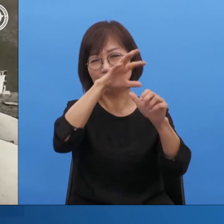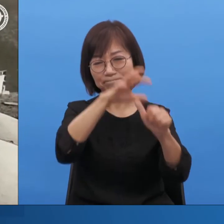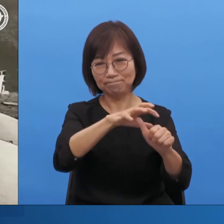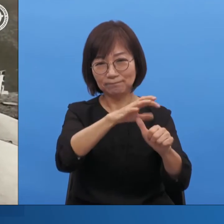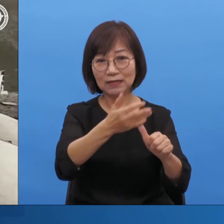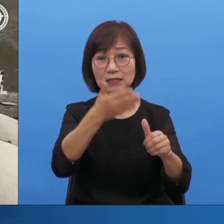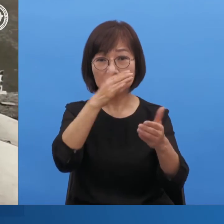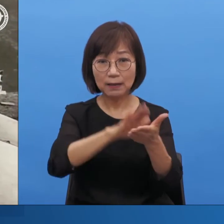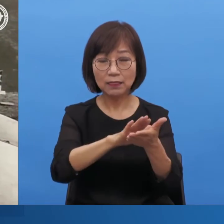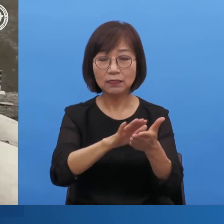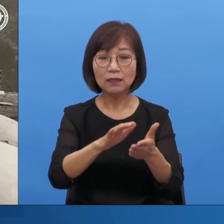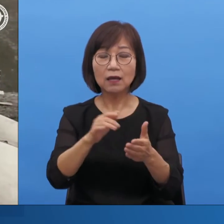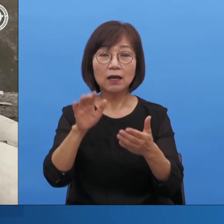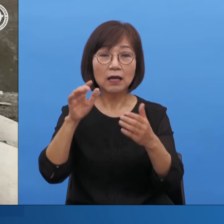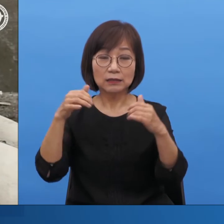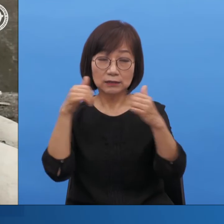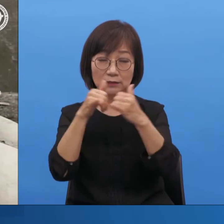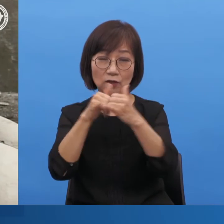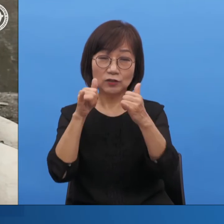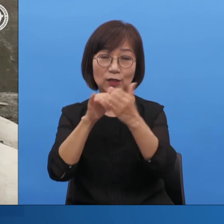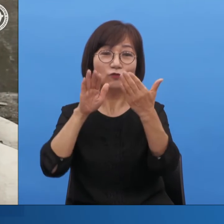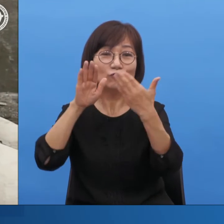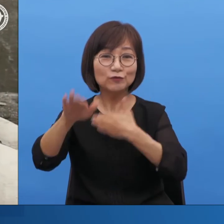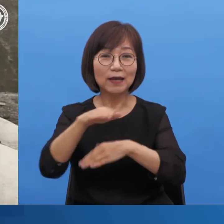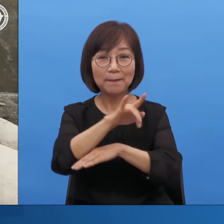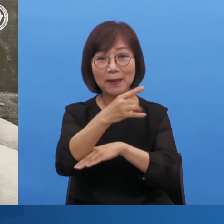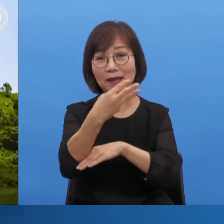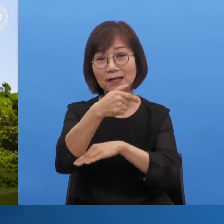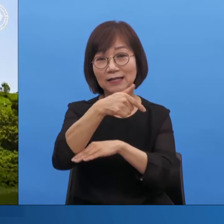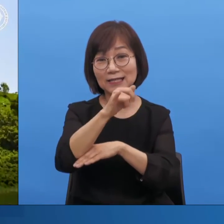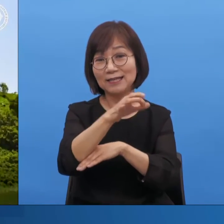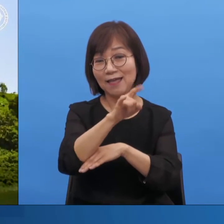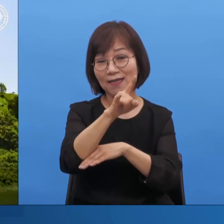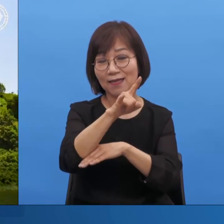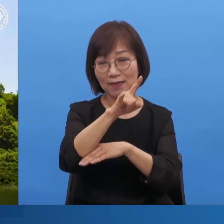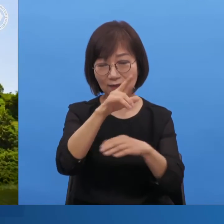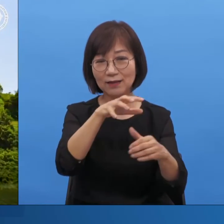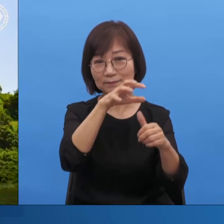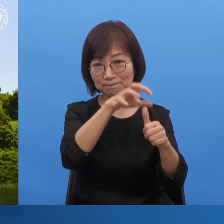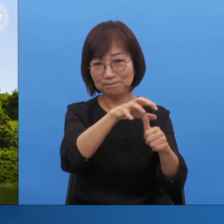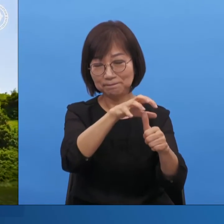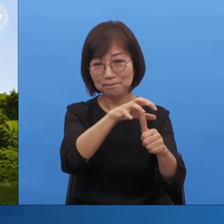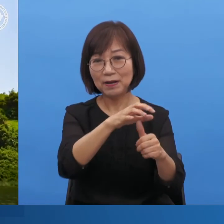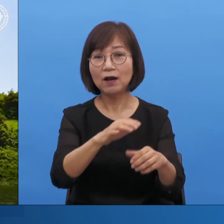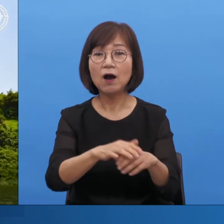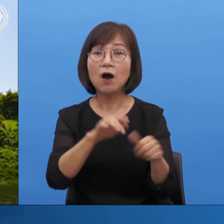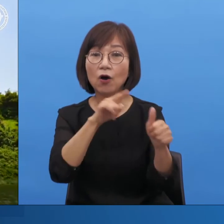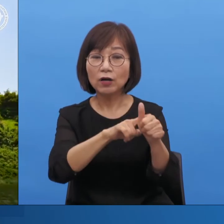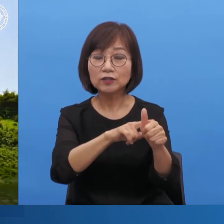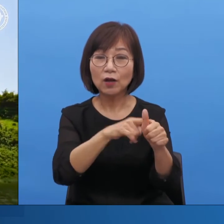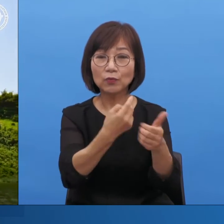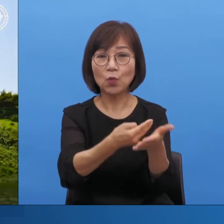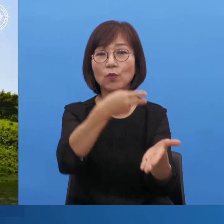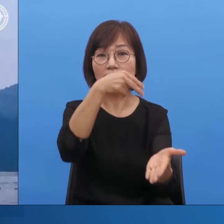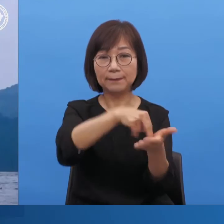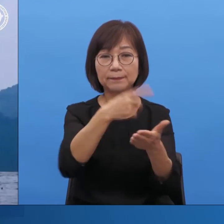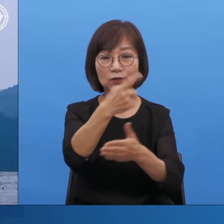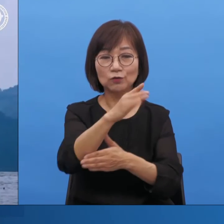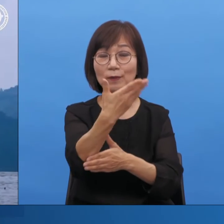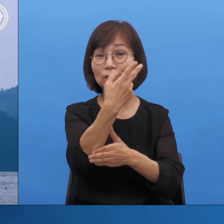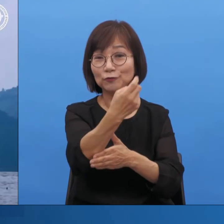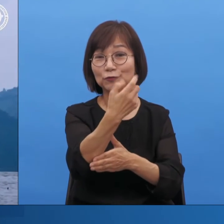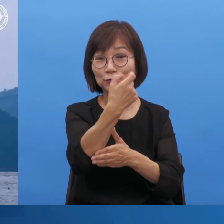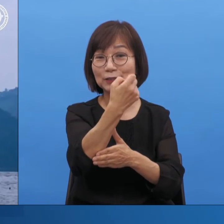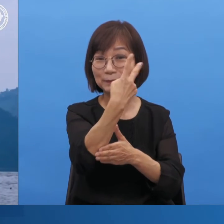이후 벨기에령, 루안다, 우룬디 지역으로 분리되었고 1962년 7월 벨기에의 식민지로부터 독립하며